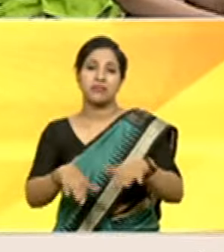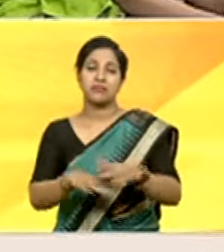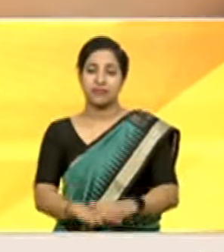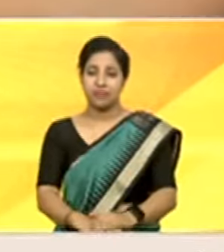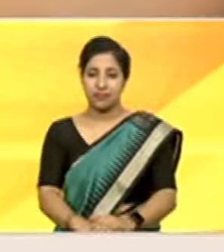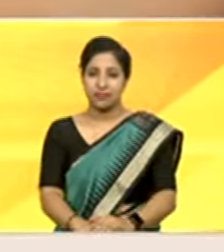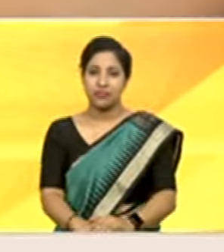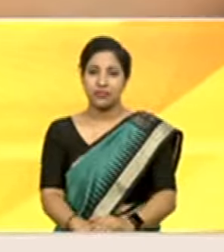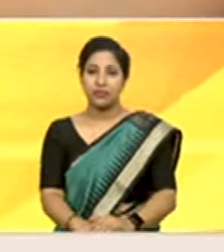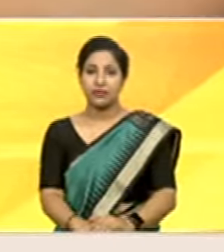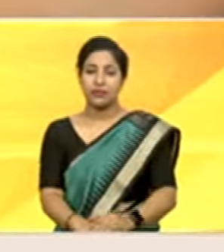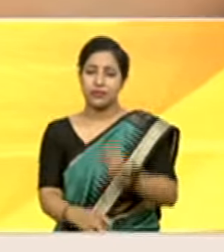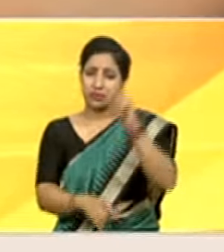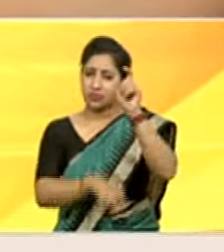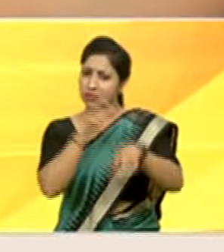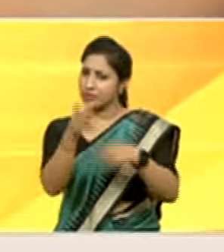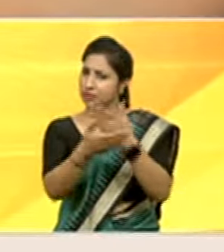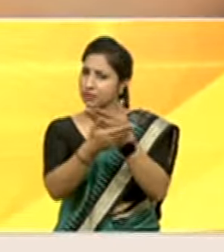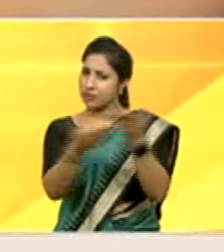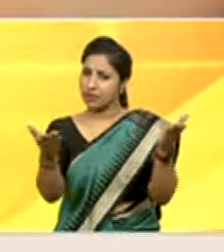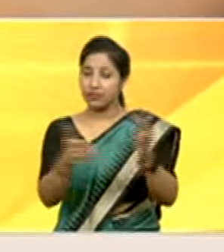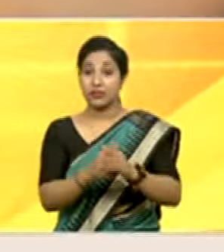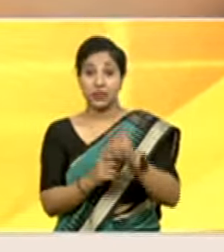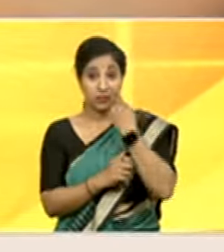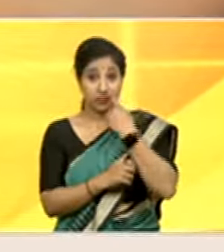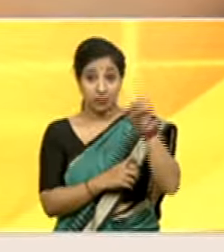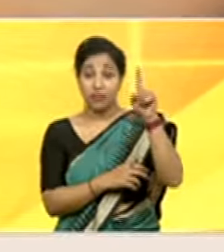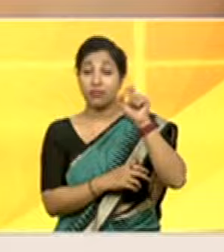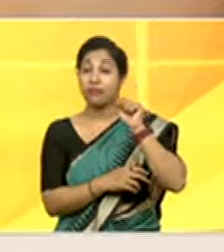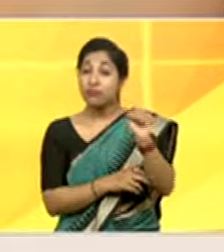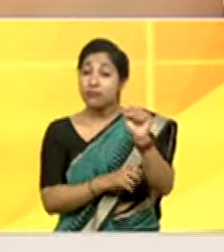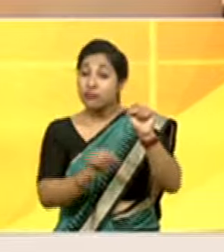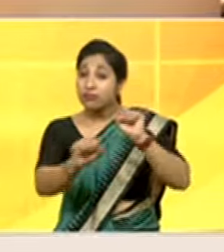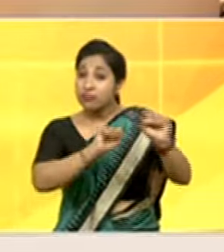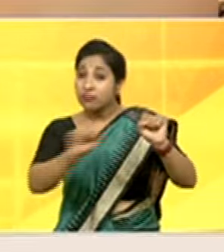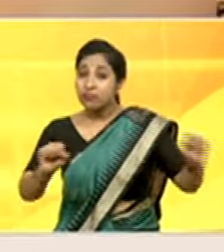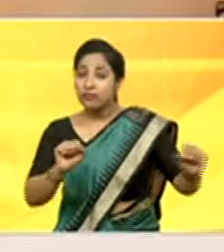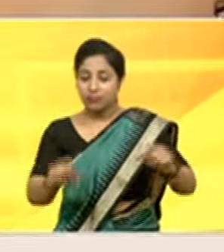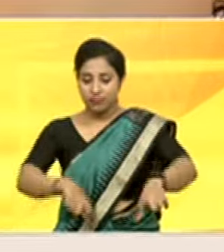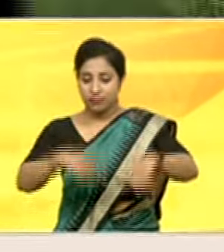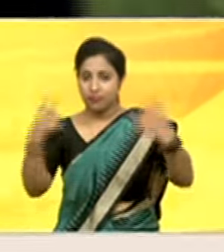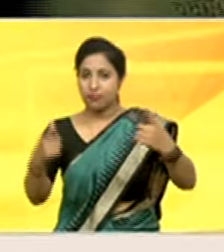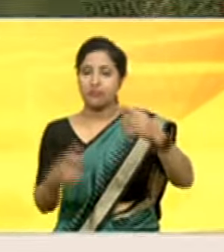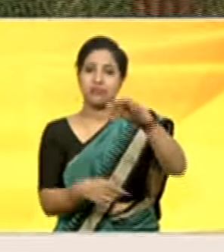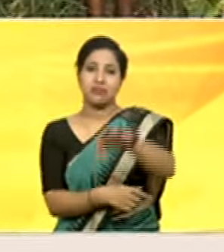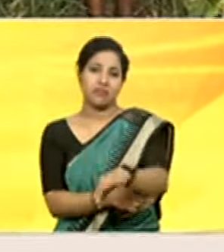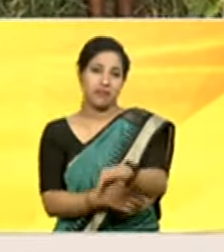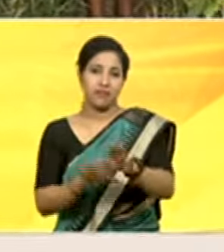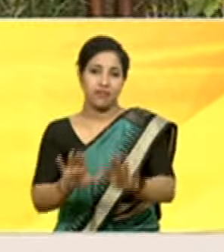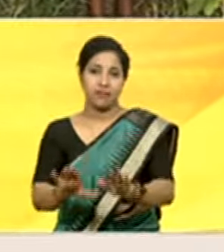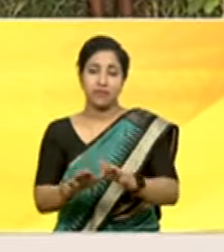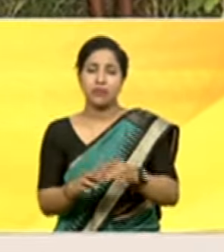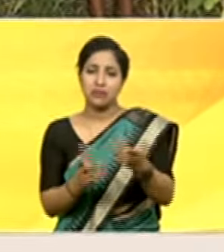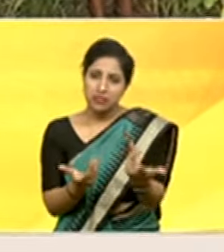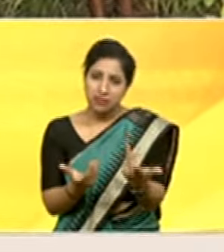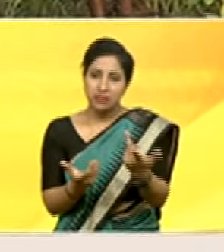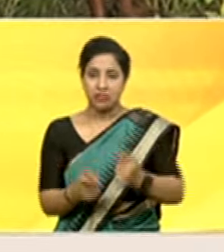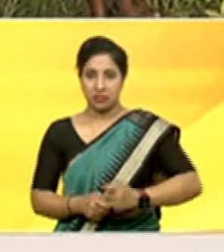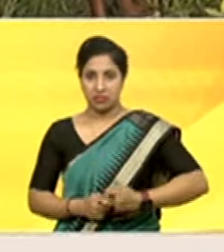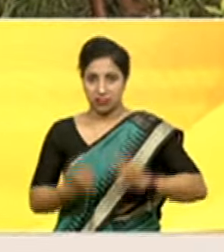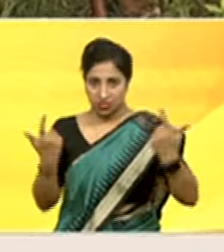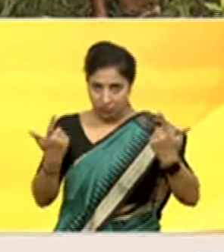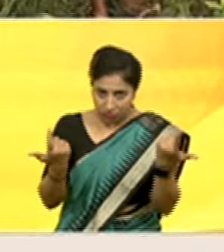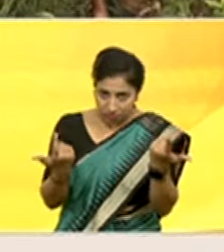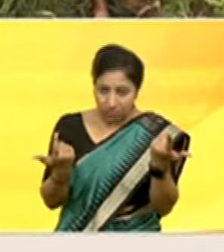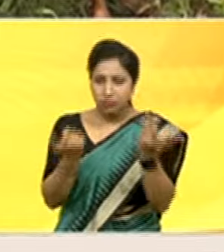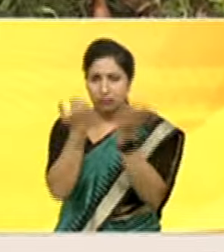हैं हर कोई अपनी मा के लिए पैड लगा रहा है चाहे वो अमीर हो